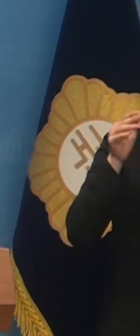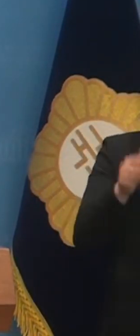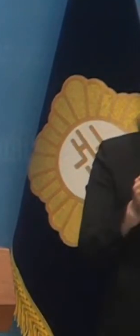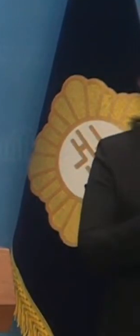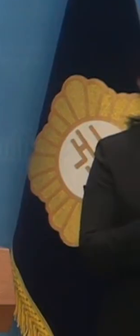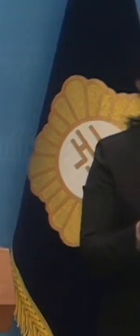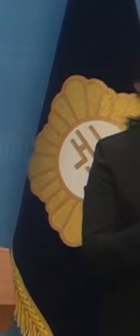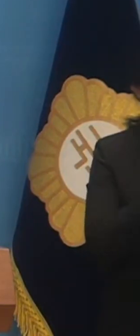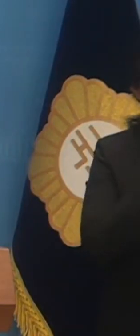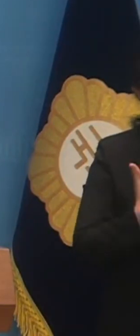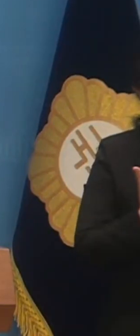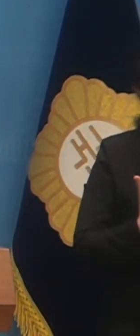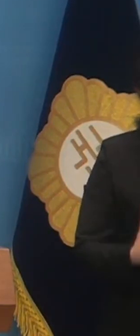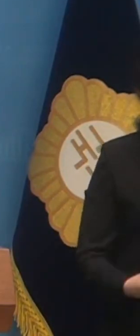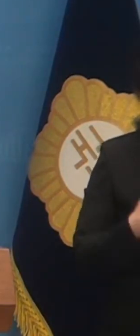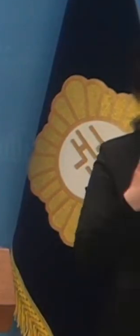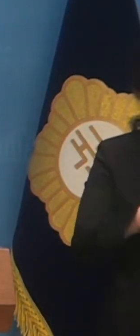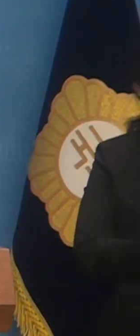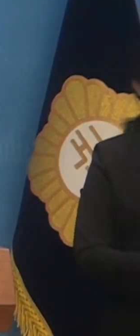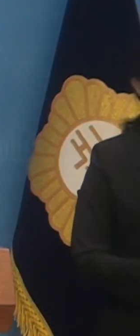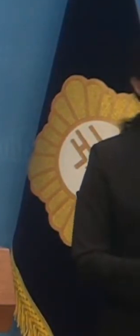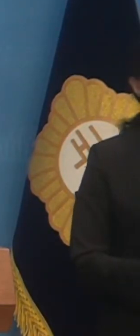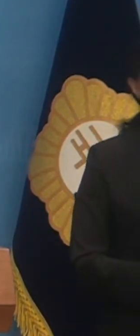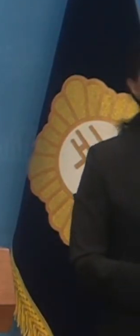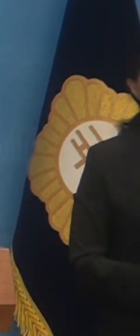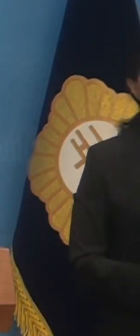있어 실망스럽기 그지없습니다.